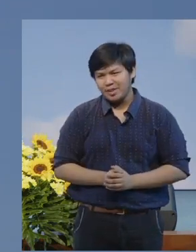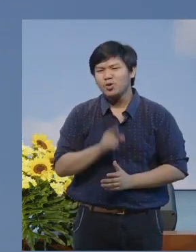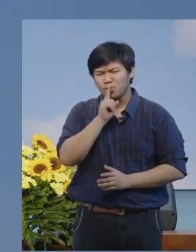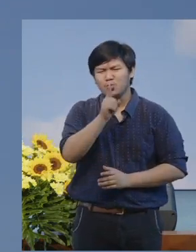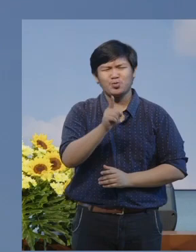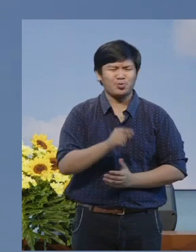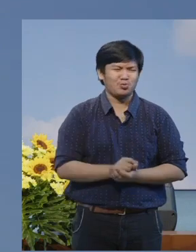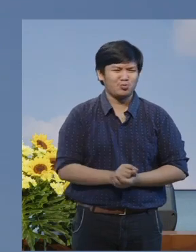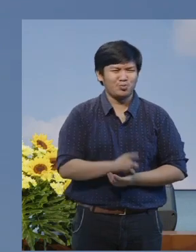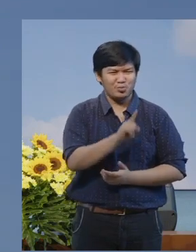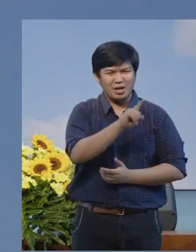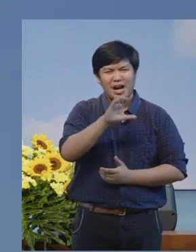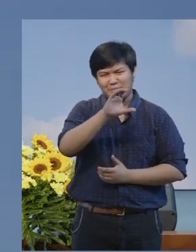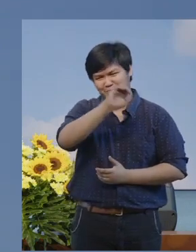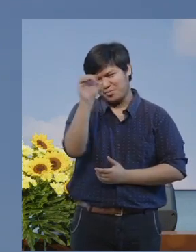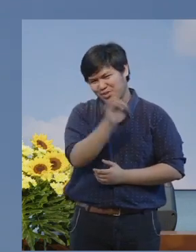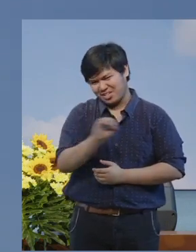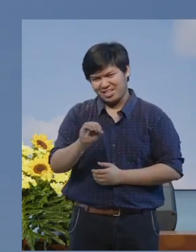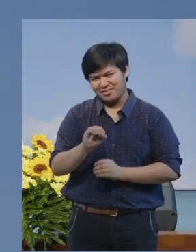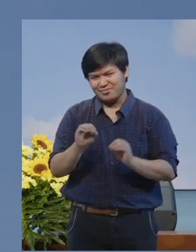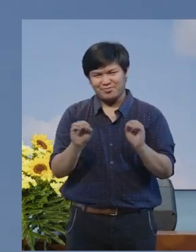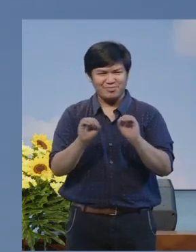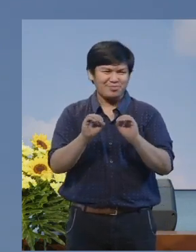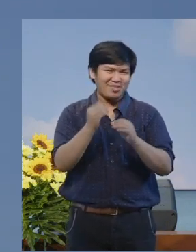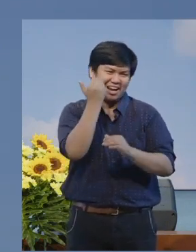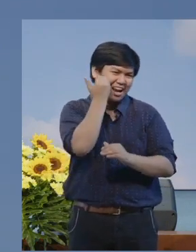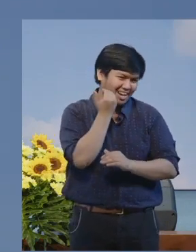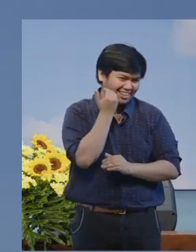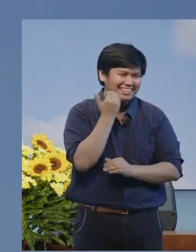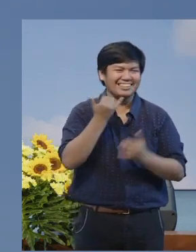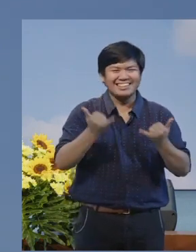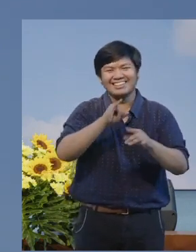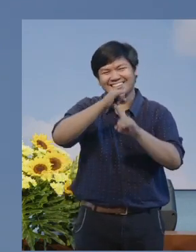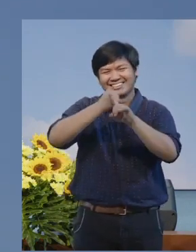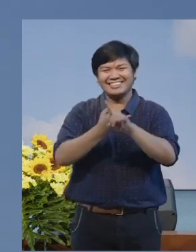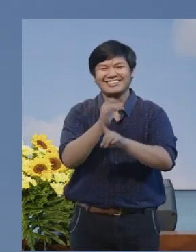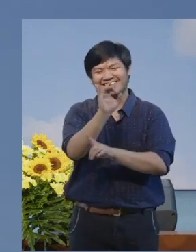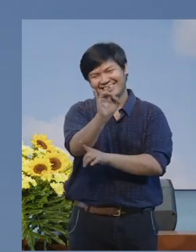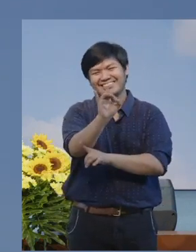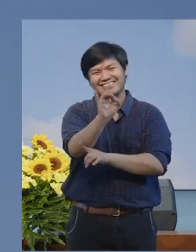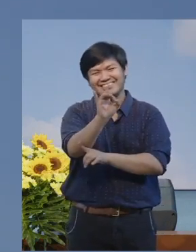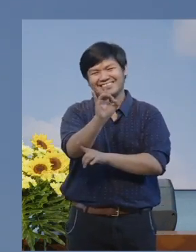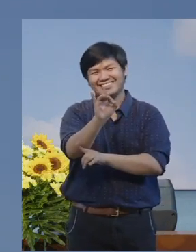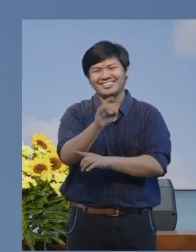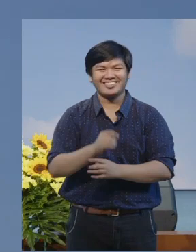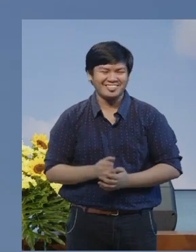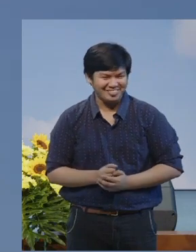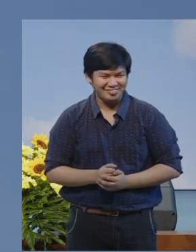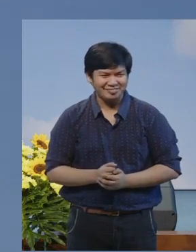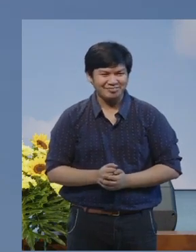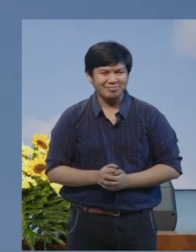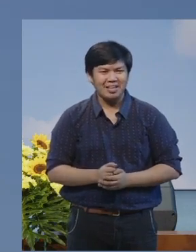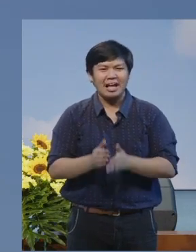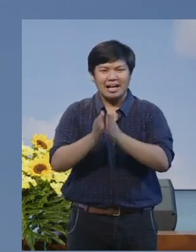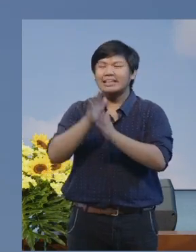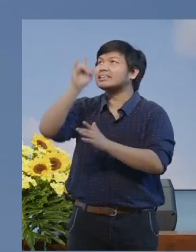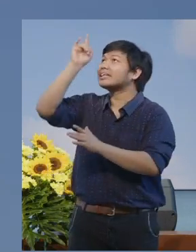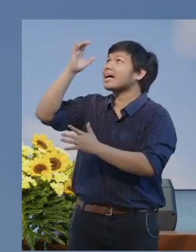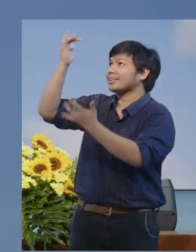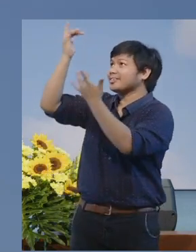Sigurado po, ngayon din po mismo, January 8, 2023. Hingin ang kahabagan ng